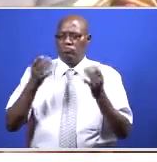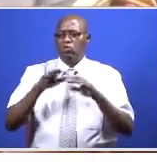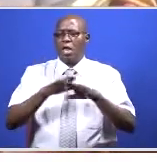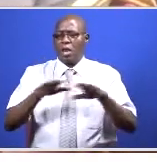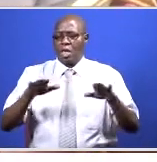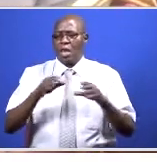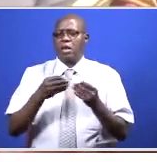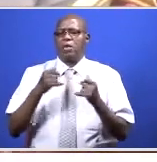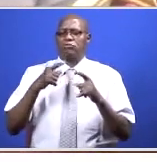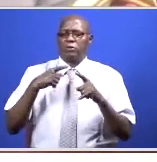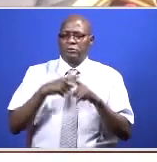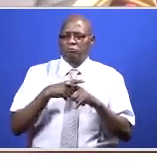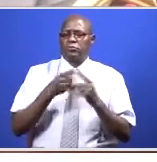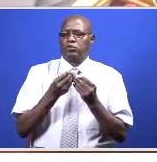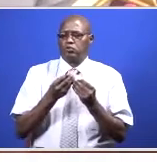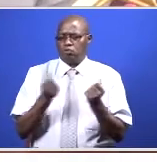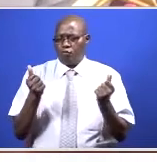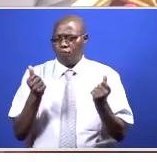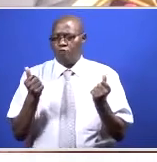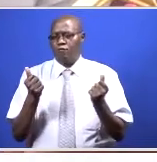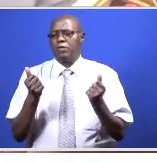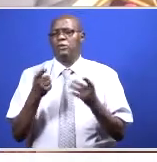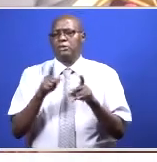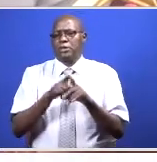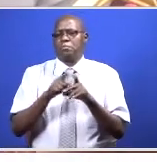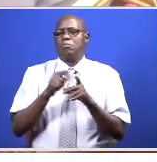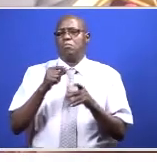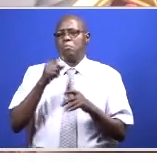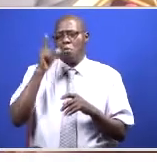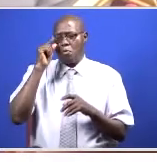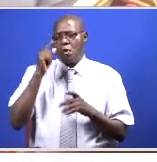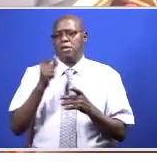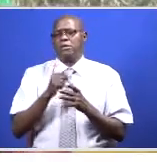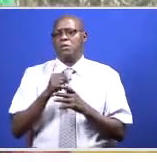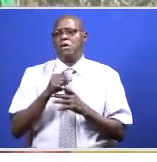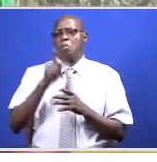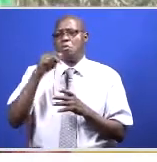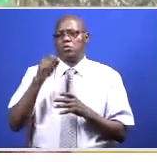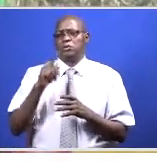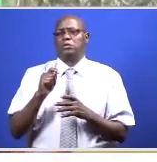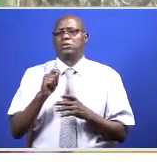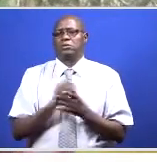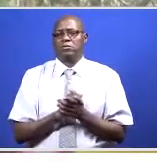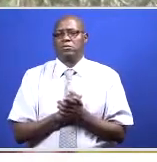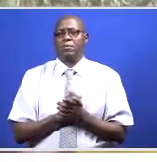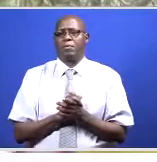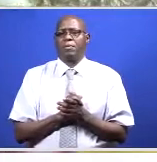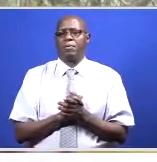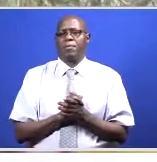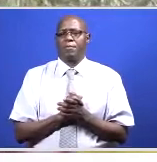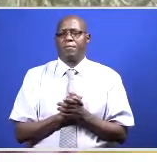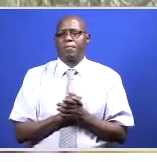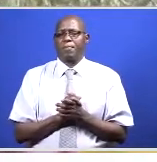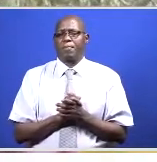and reviving operations of the port of Mombasa. Maji ya mzima tu, ambayo tulikubaliana kabla ya maji